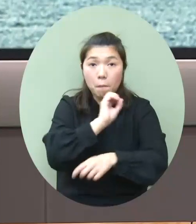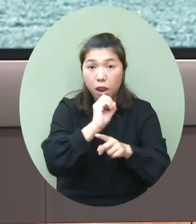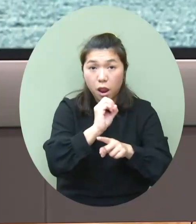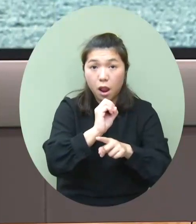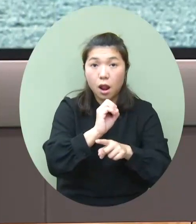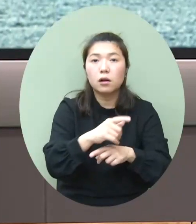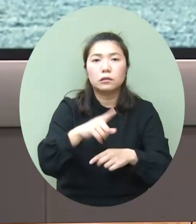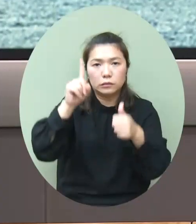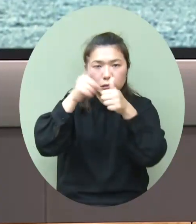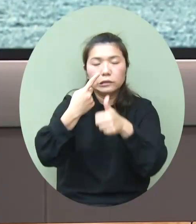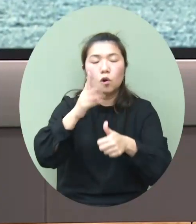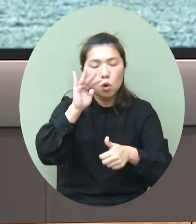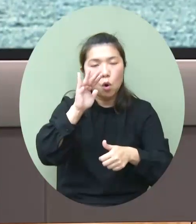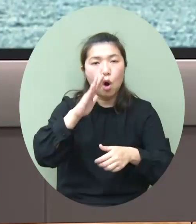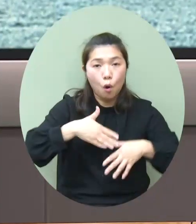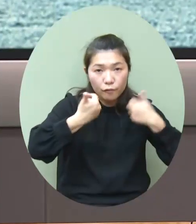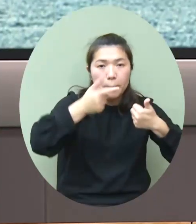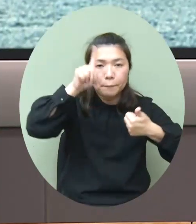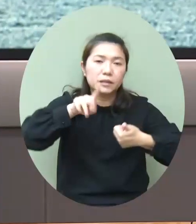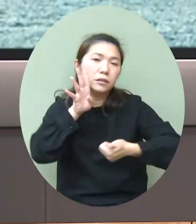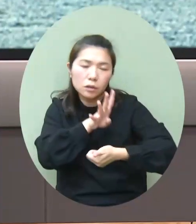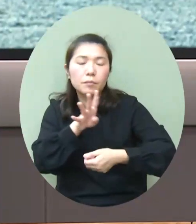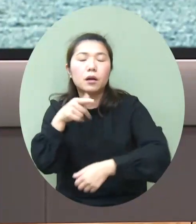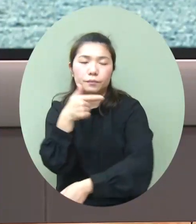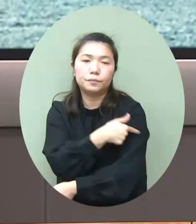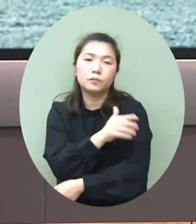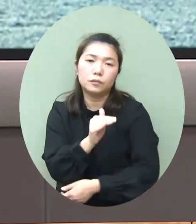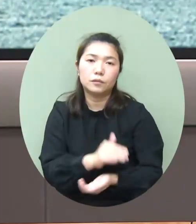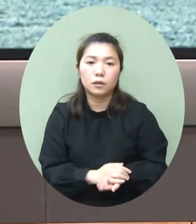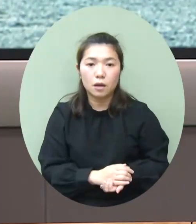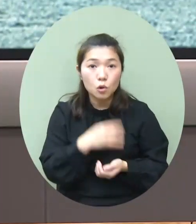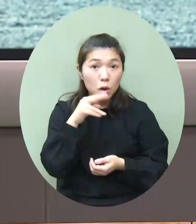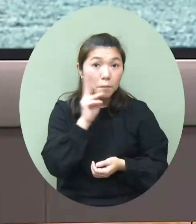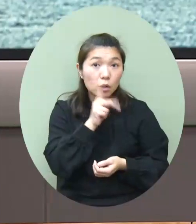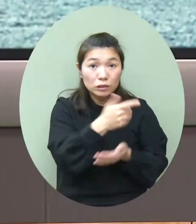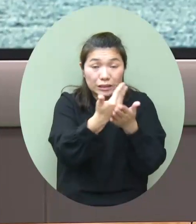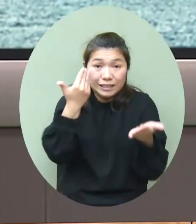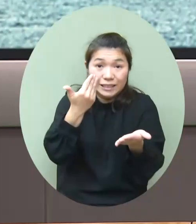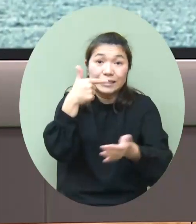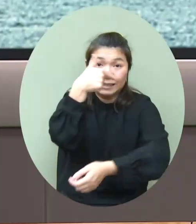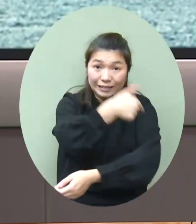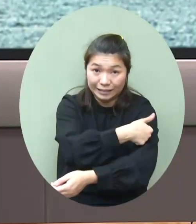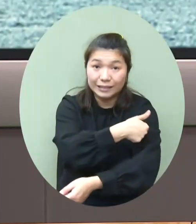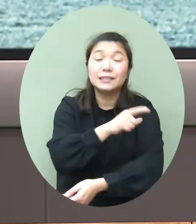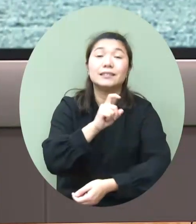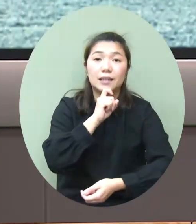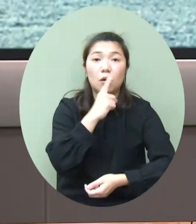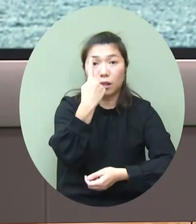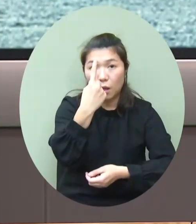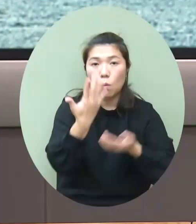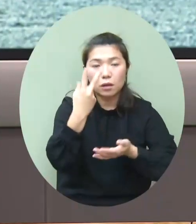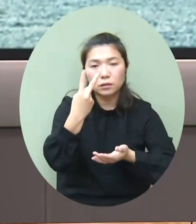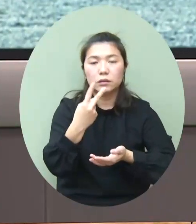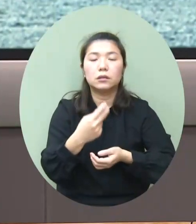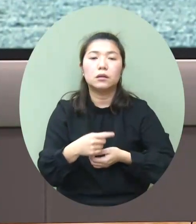种疫苗。他康复以后，如果从来没有接种疫苗，他康复以后的4星期就可以接种疫苗。但如果他之前